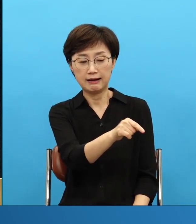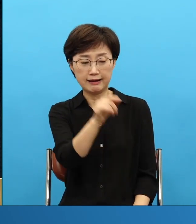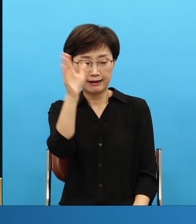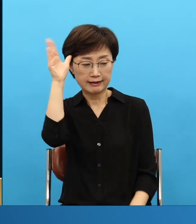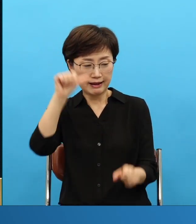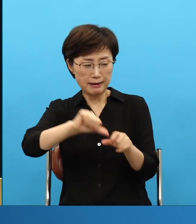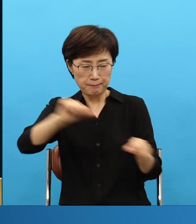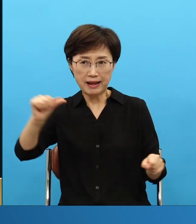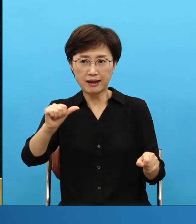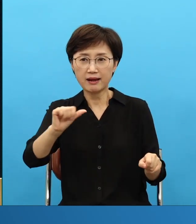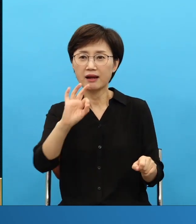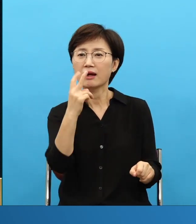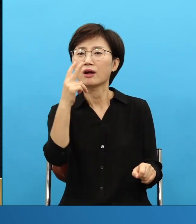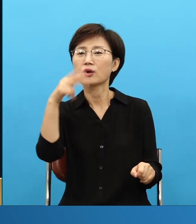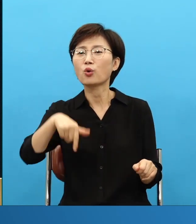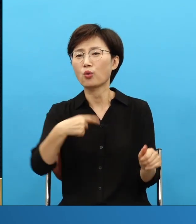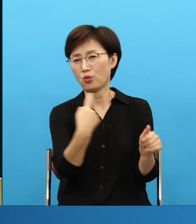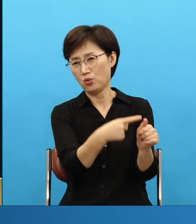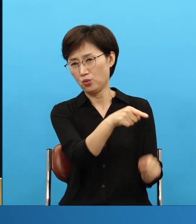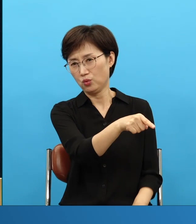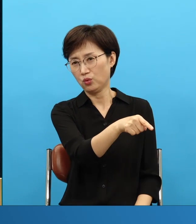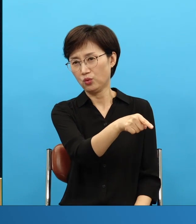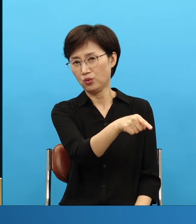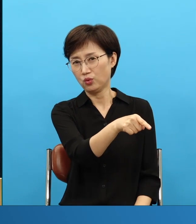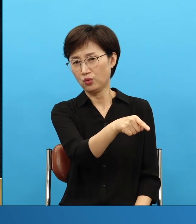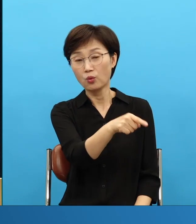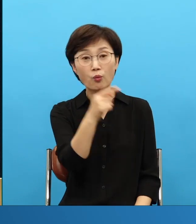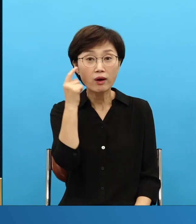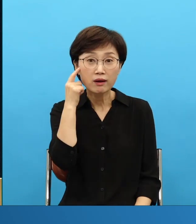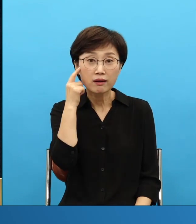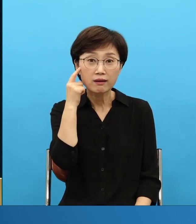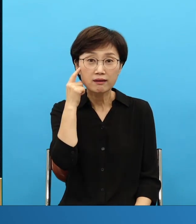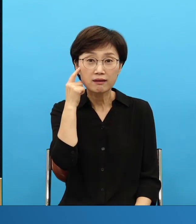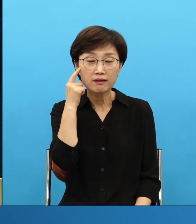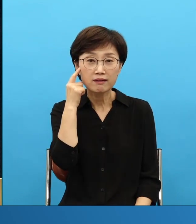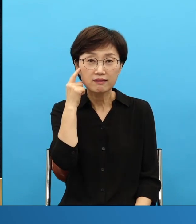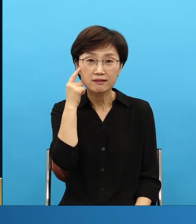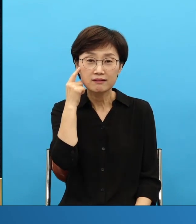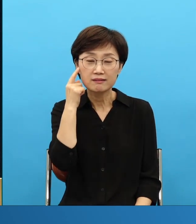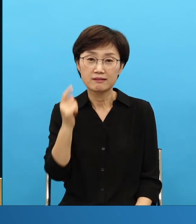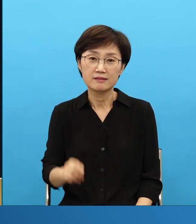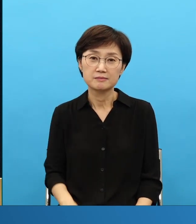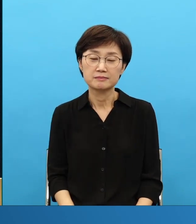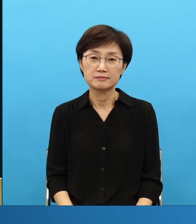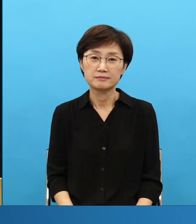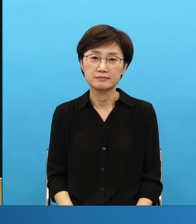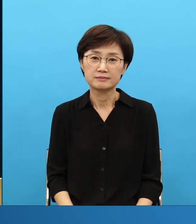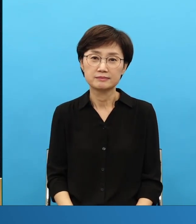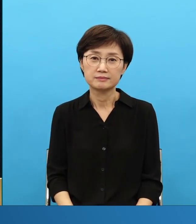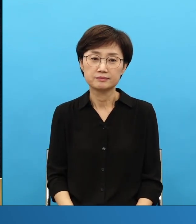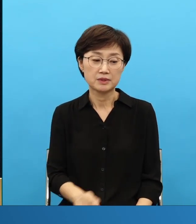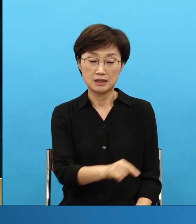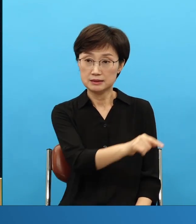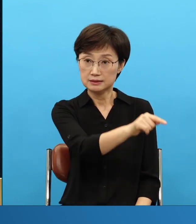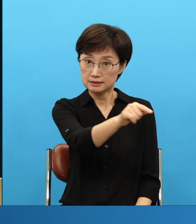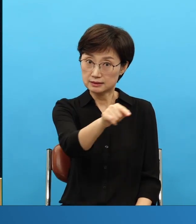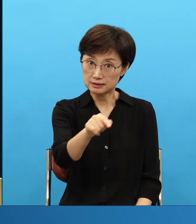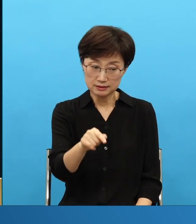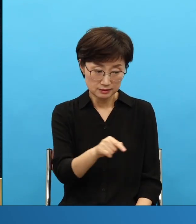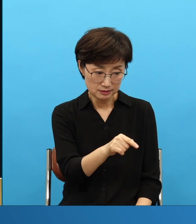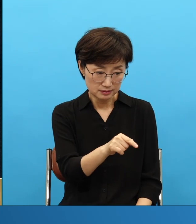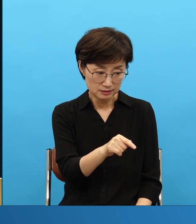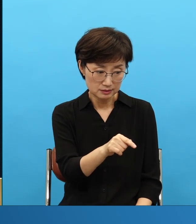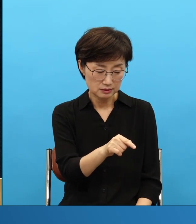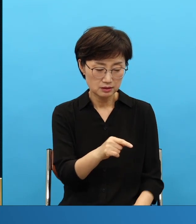합니까? And he could have said, look out for those toxic or harmful individuals, but he says instead, watch out for those dogs. Why did he refer to them as such? 그들은